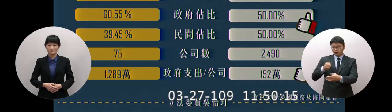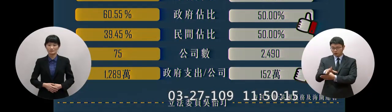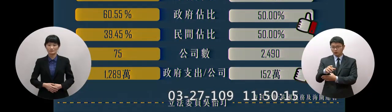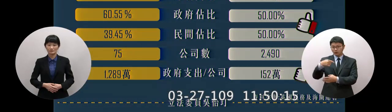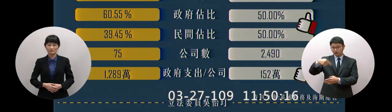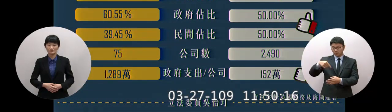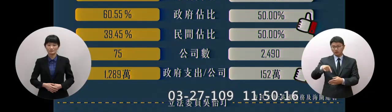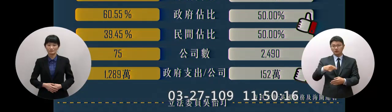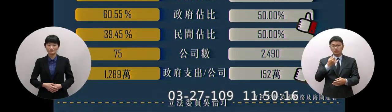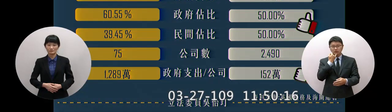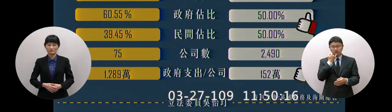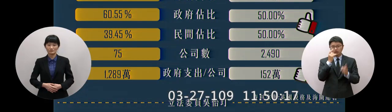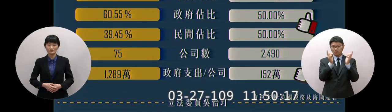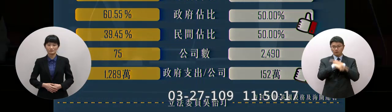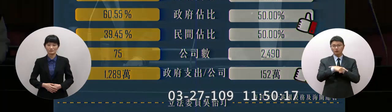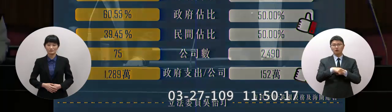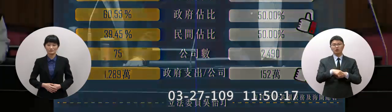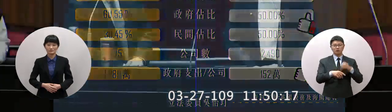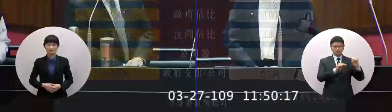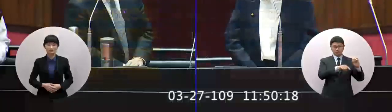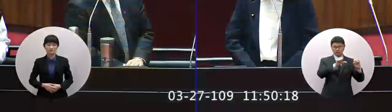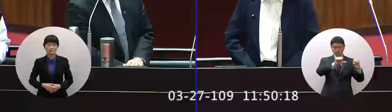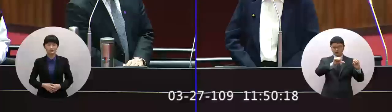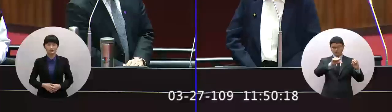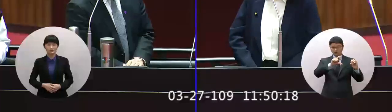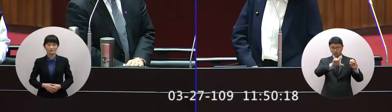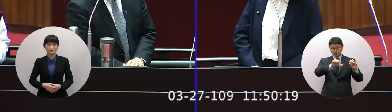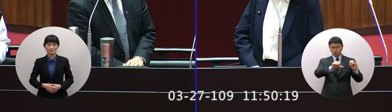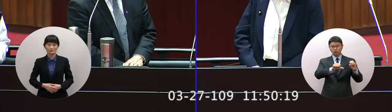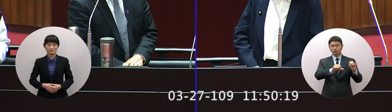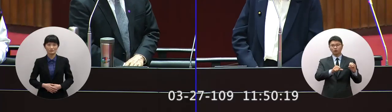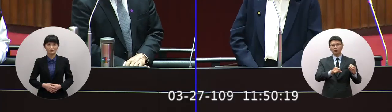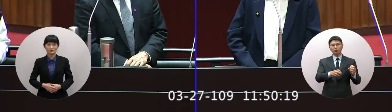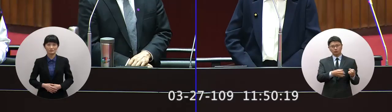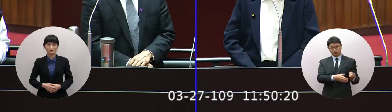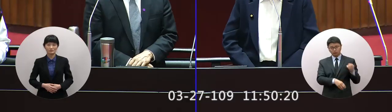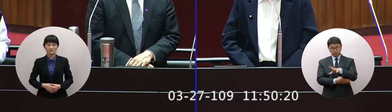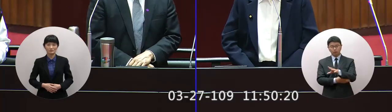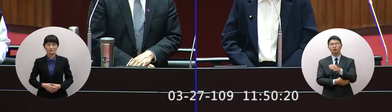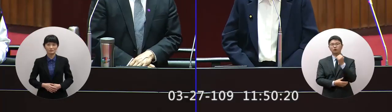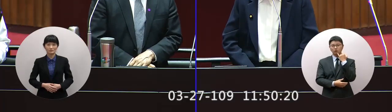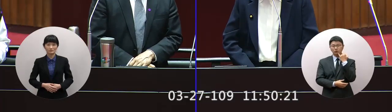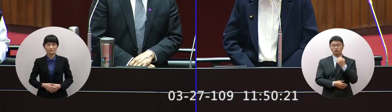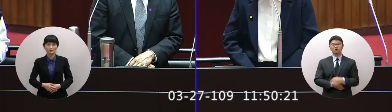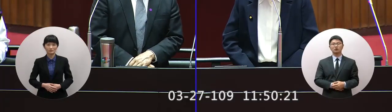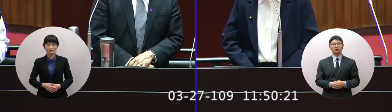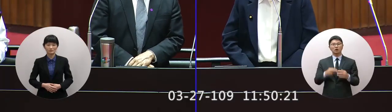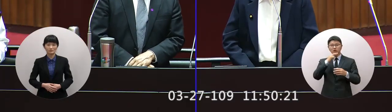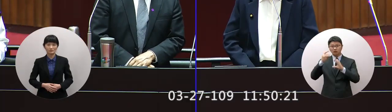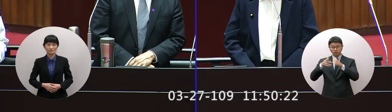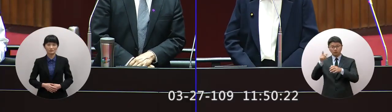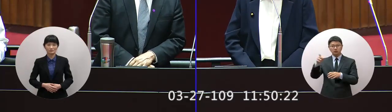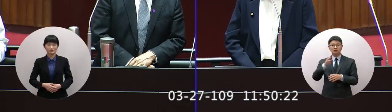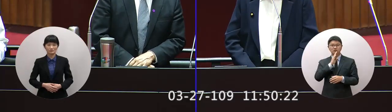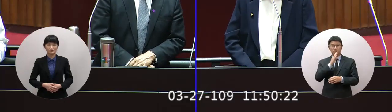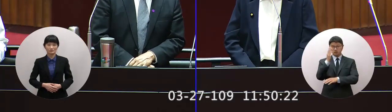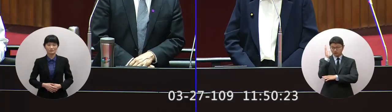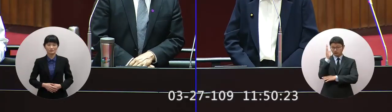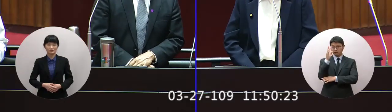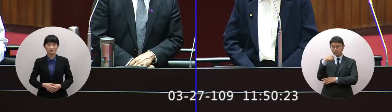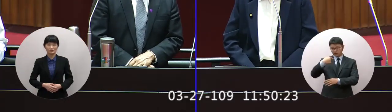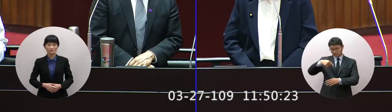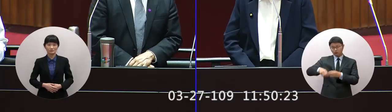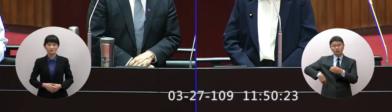约0.65块钱的投资。那跟 SCIS 来比较的话，他们是政府花一块钱就带